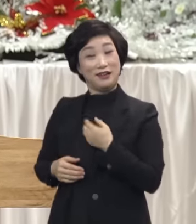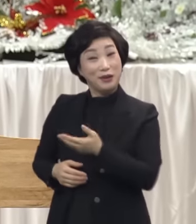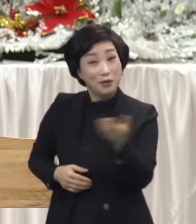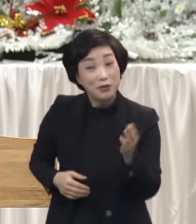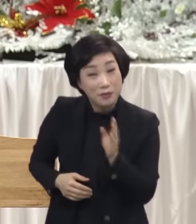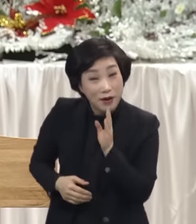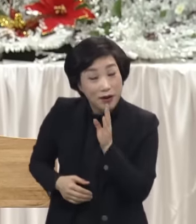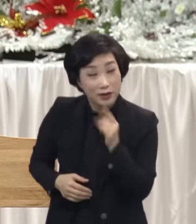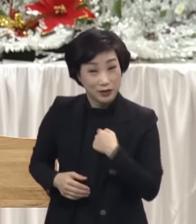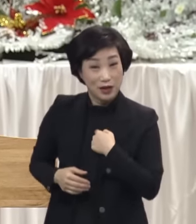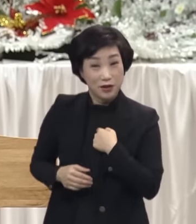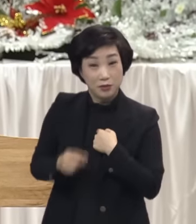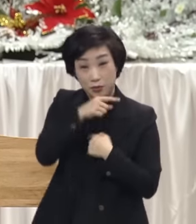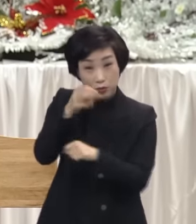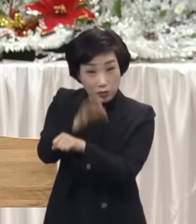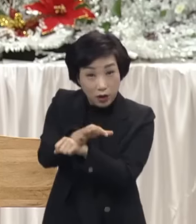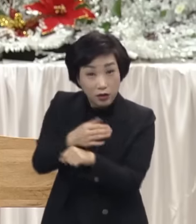그러면 값으로 샀대요.